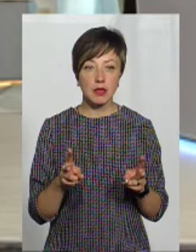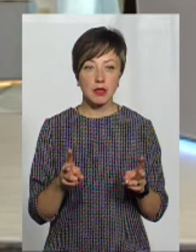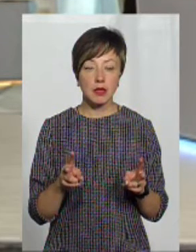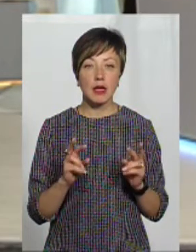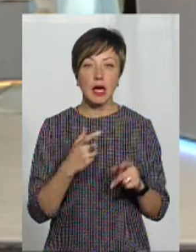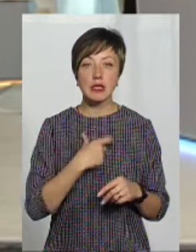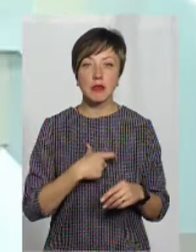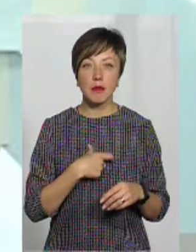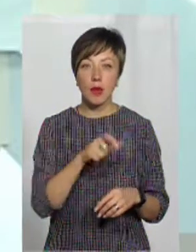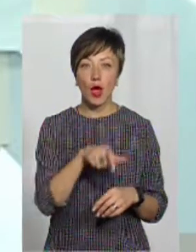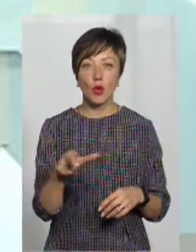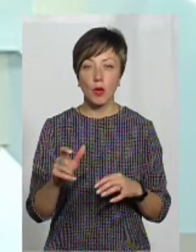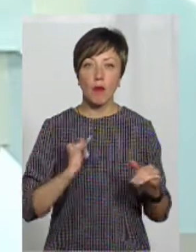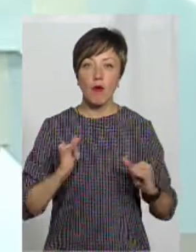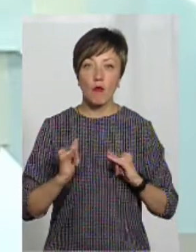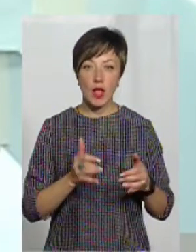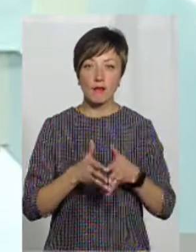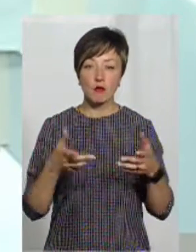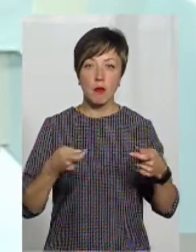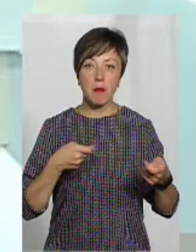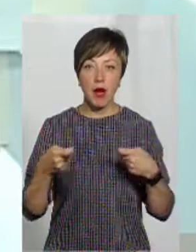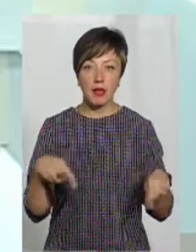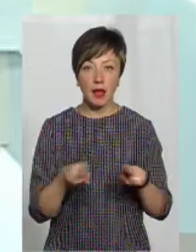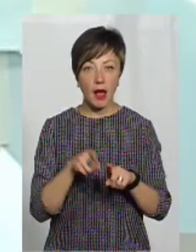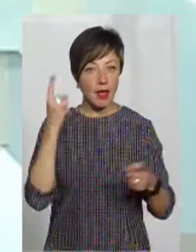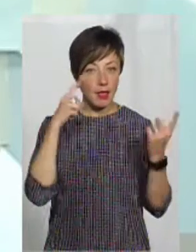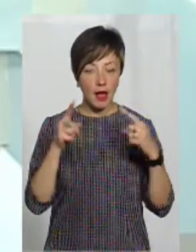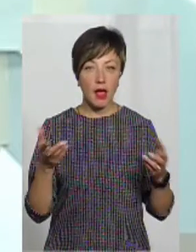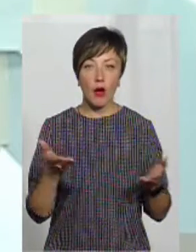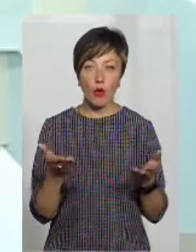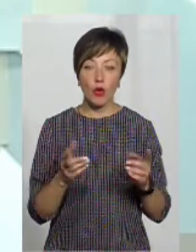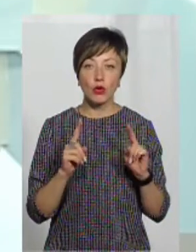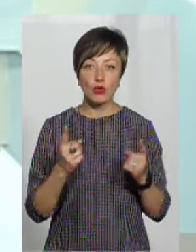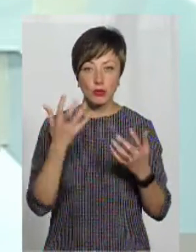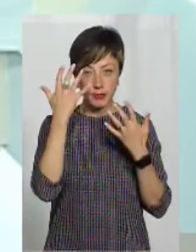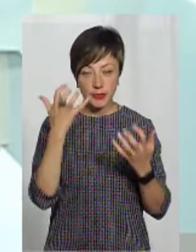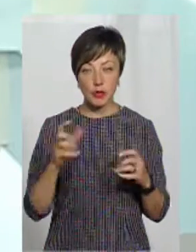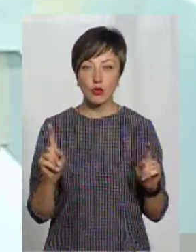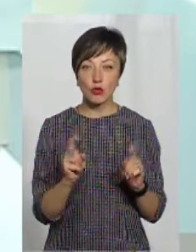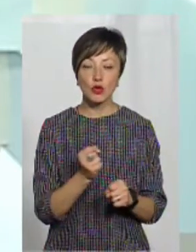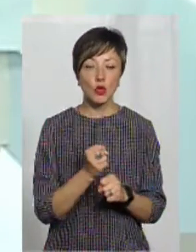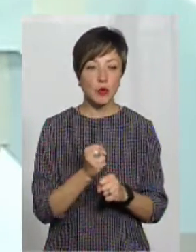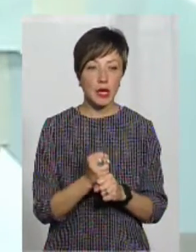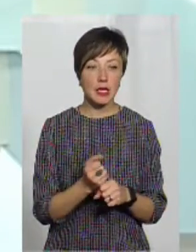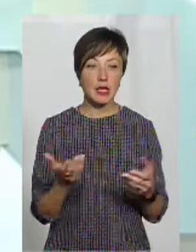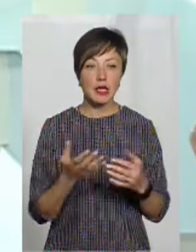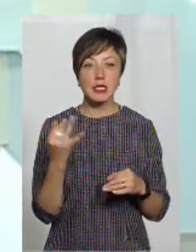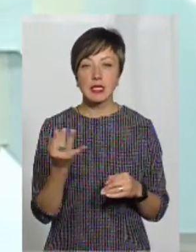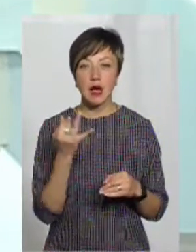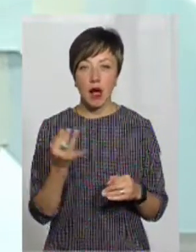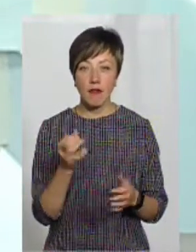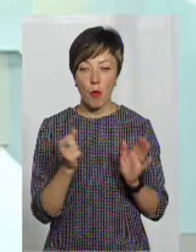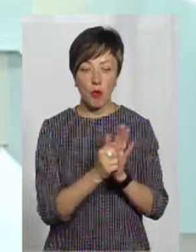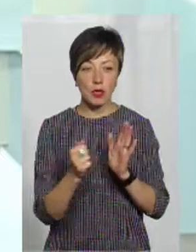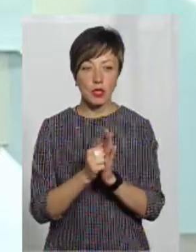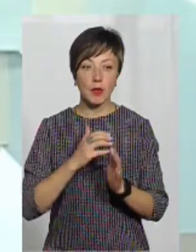як себе люди поводять у супермаркетах, і тому це прямо така ідея, якою я дуже горю, для того, щоб зробити якісь цікаві